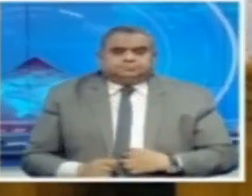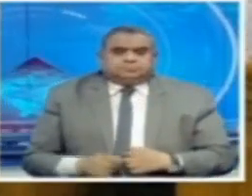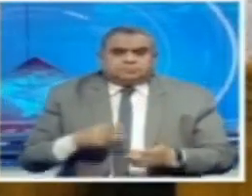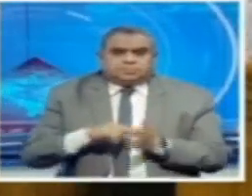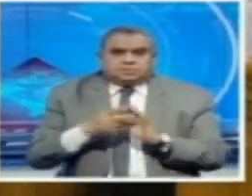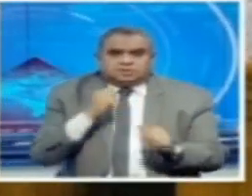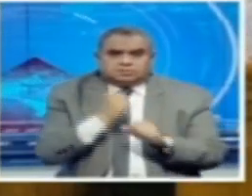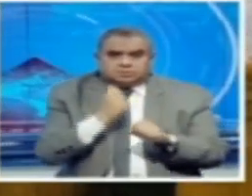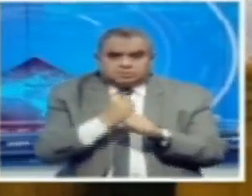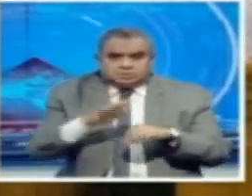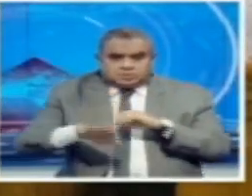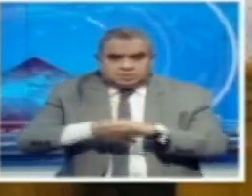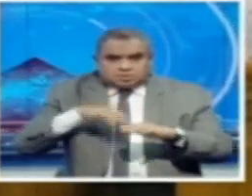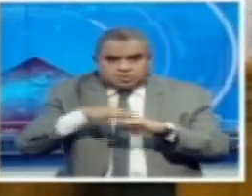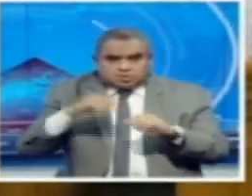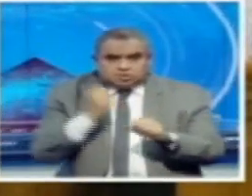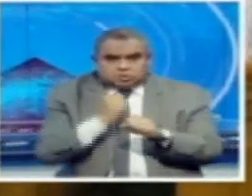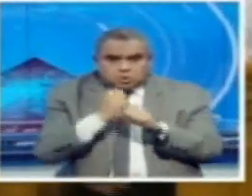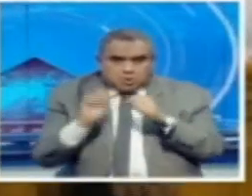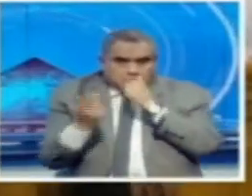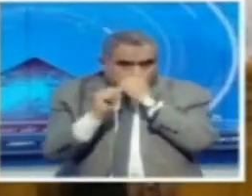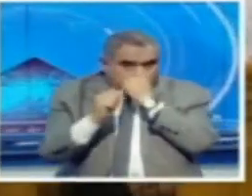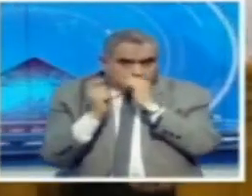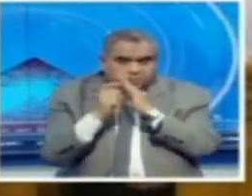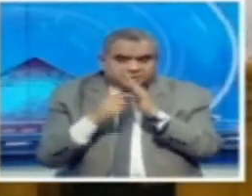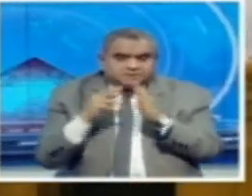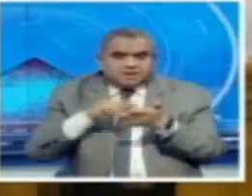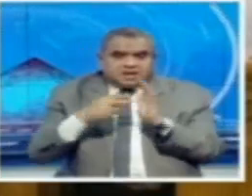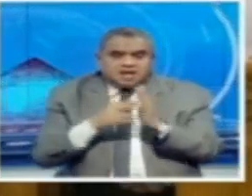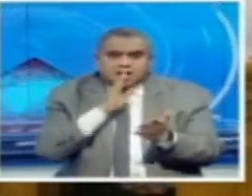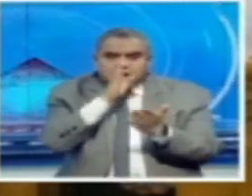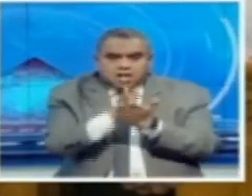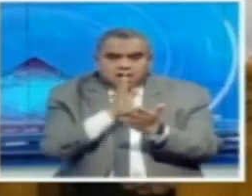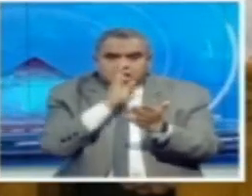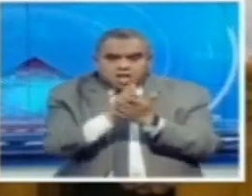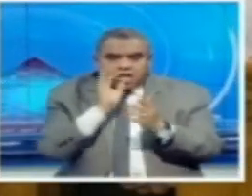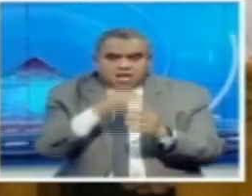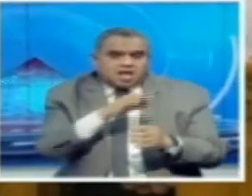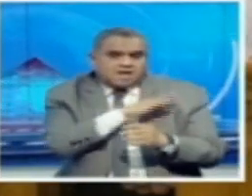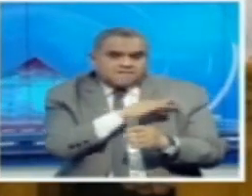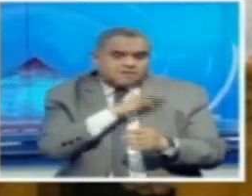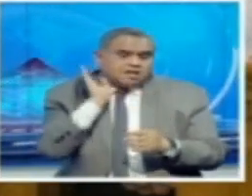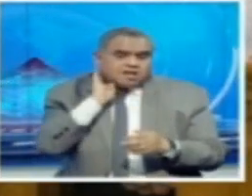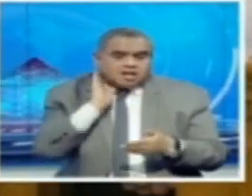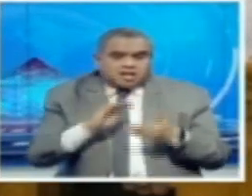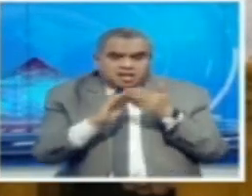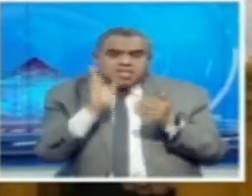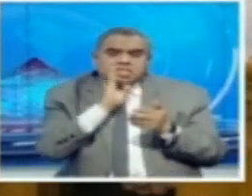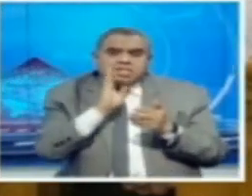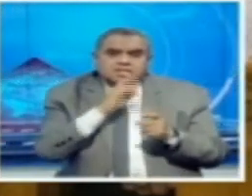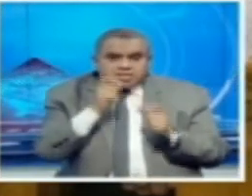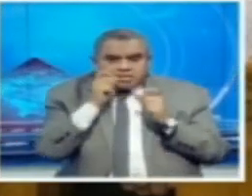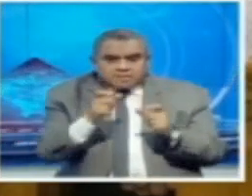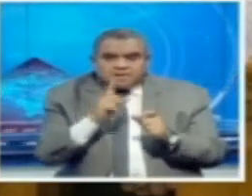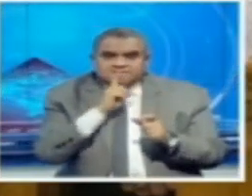بكل ما نملك ونستطيع على أن نحقق لهم الأمان العلمي